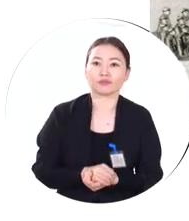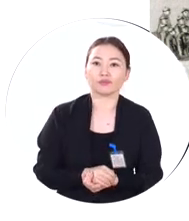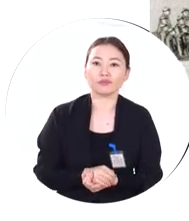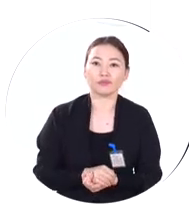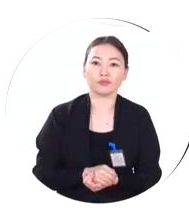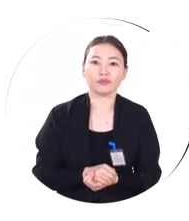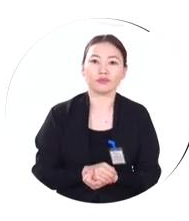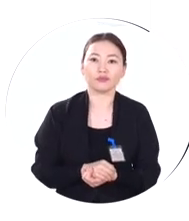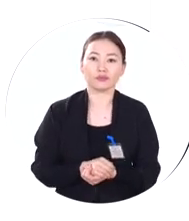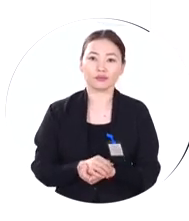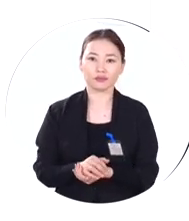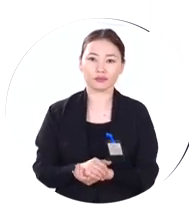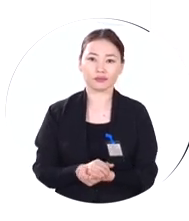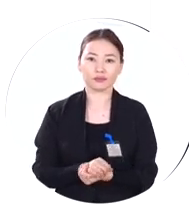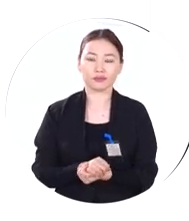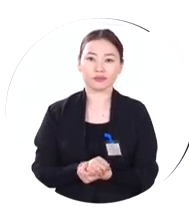зарлаг болгожээ.